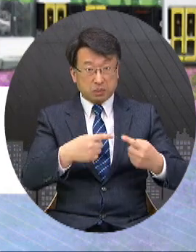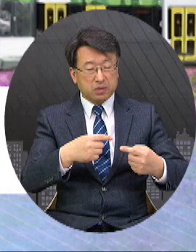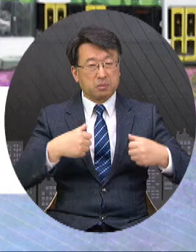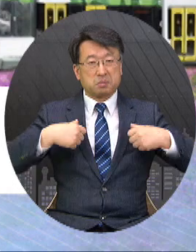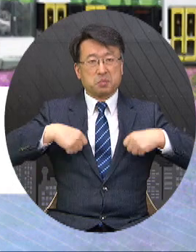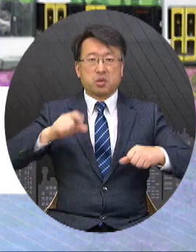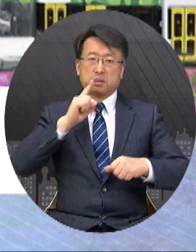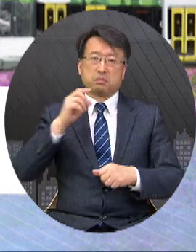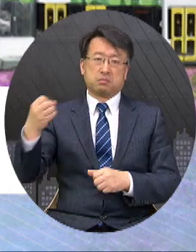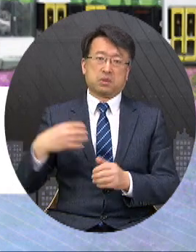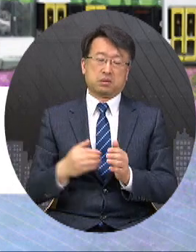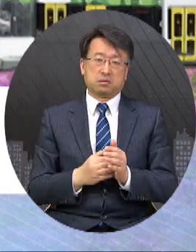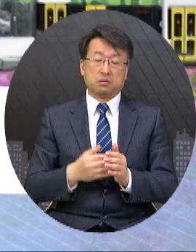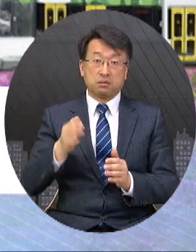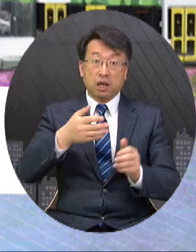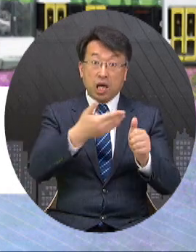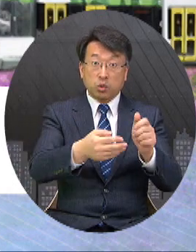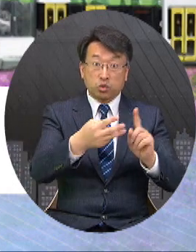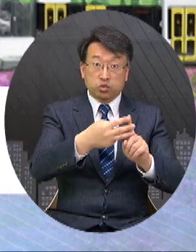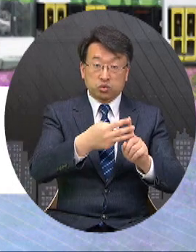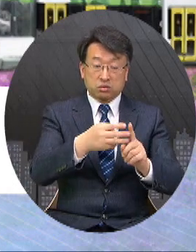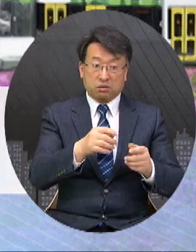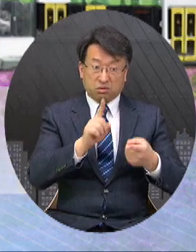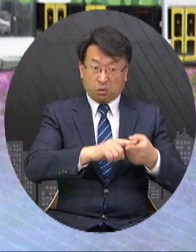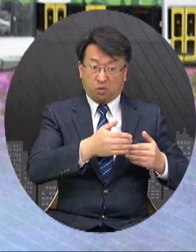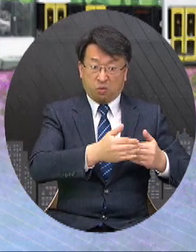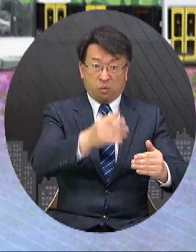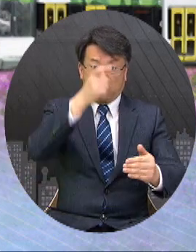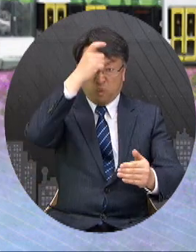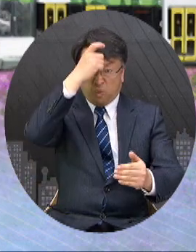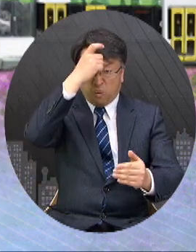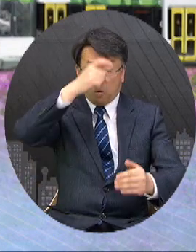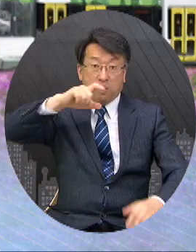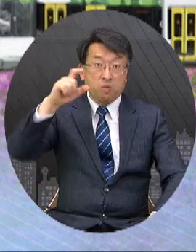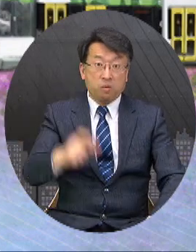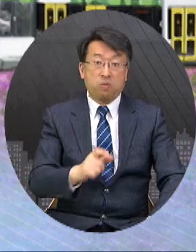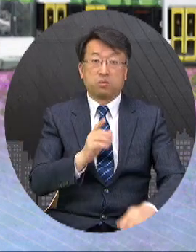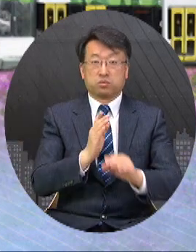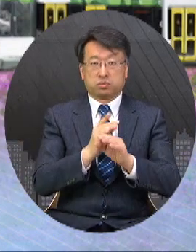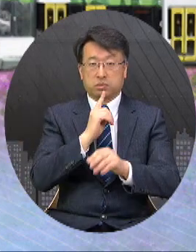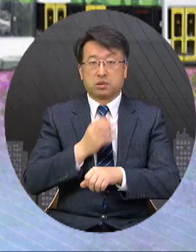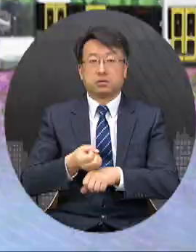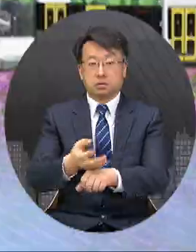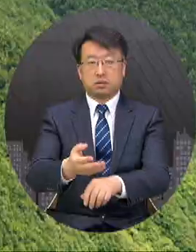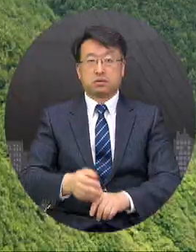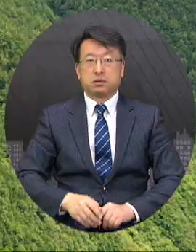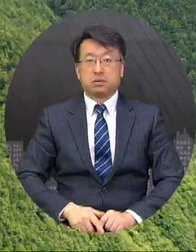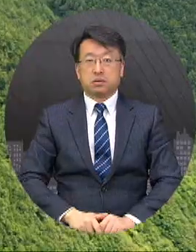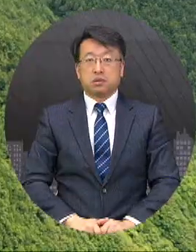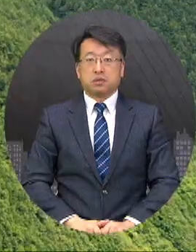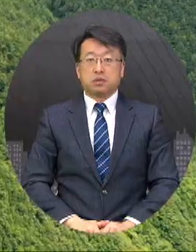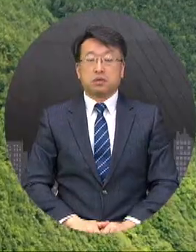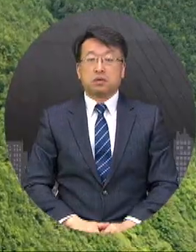하지만 하동군은 사업 강행 의지를 굽히지 않고 있습니다. 이종승 기자의 보도입니다.